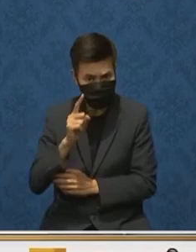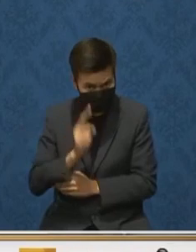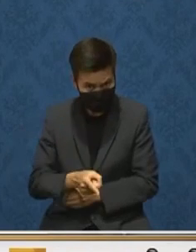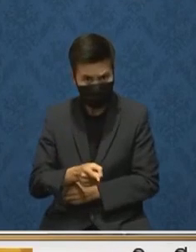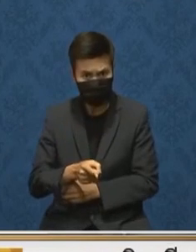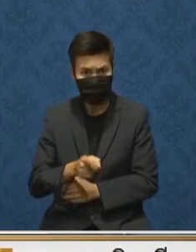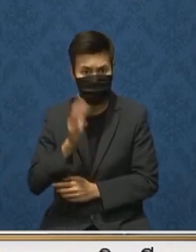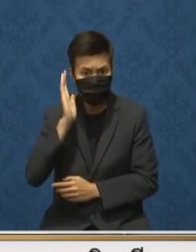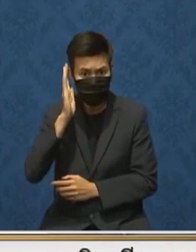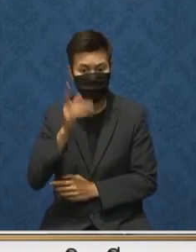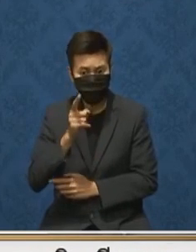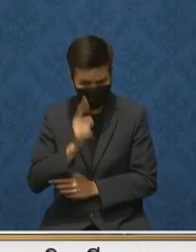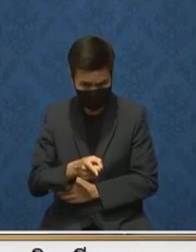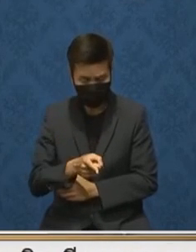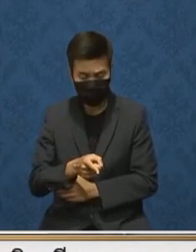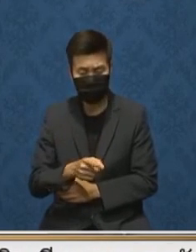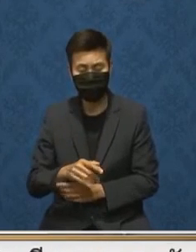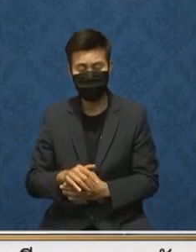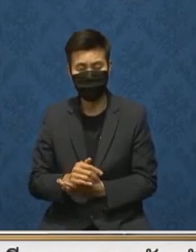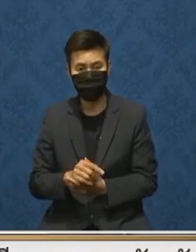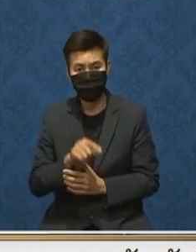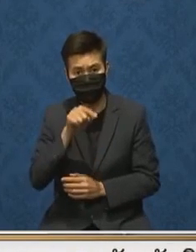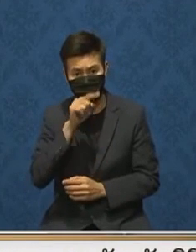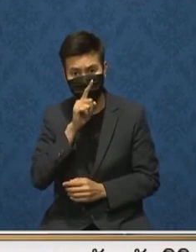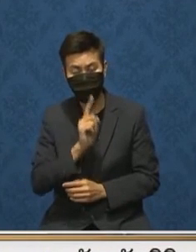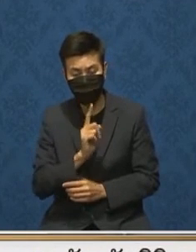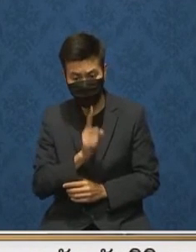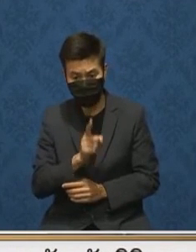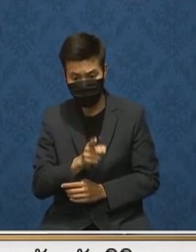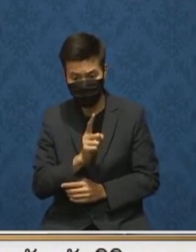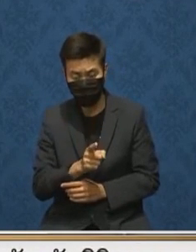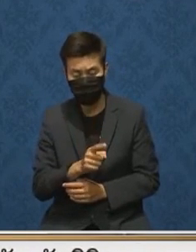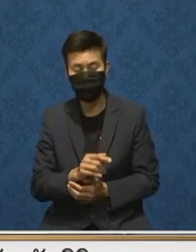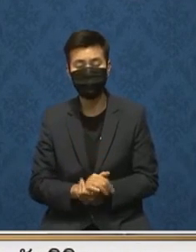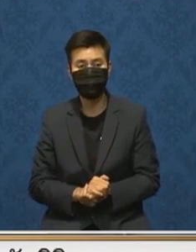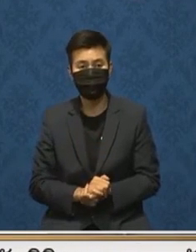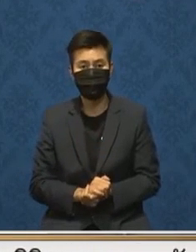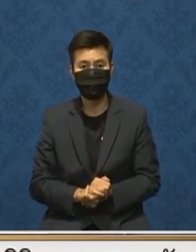จะต่อว่าหรือว่าเข้มงวดกับลูกแต่ว่าท่านประธานครับ